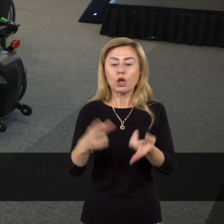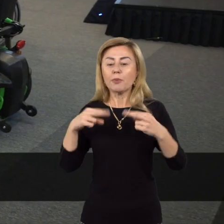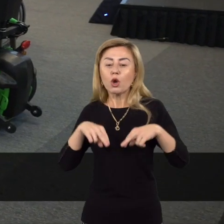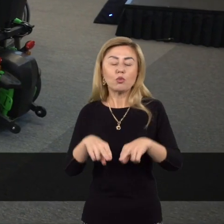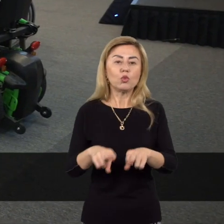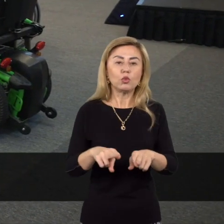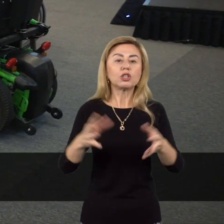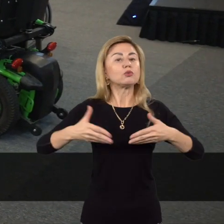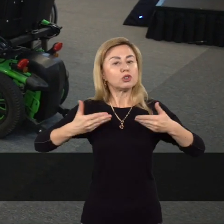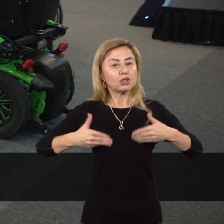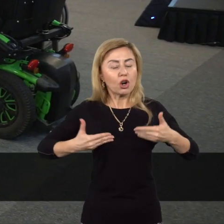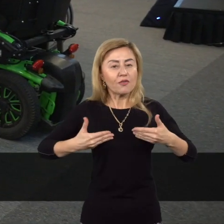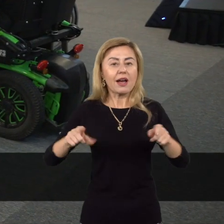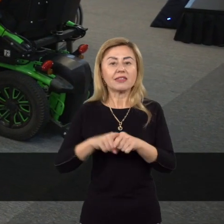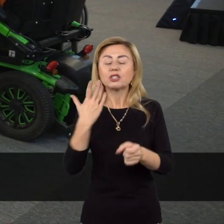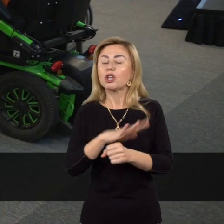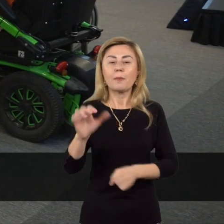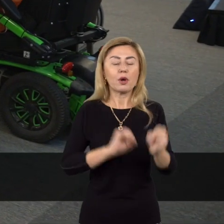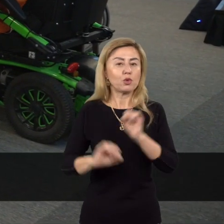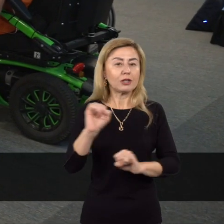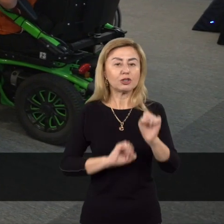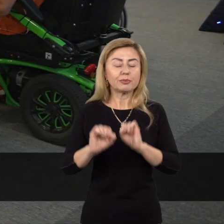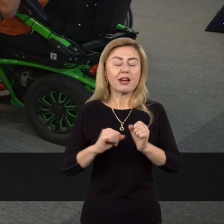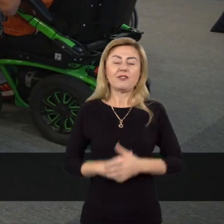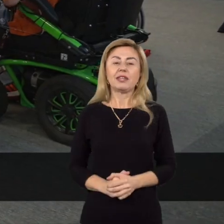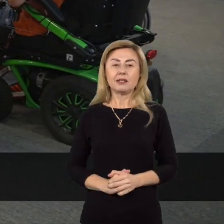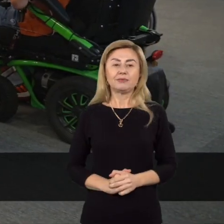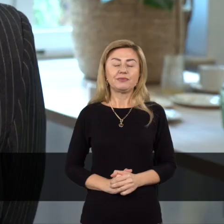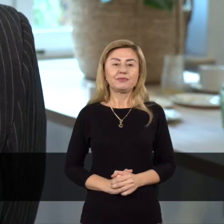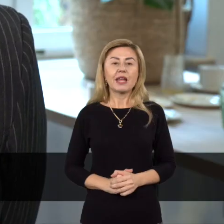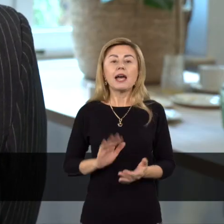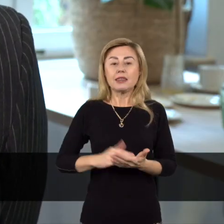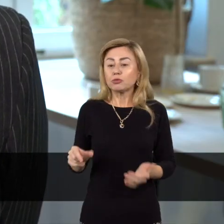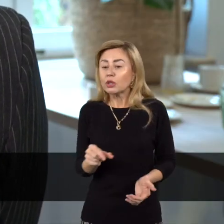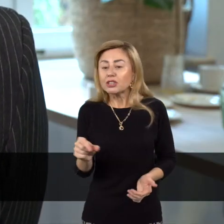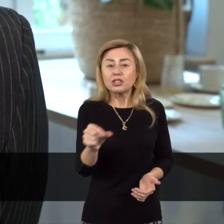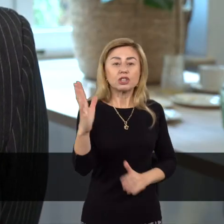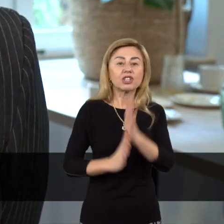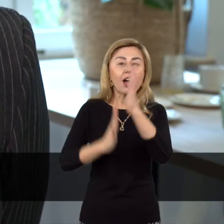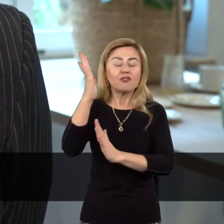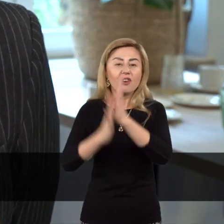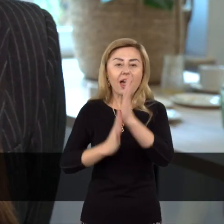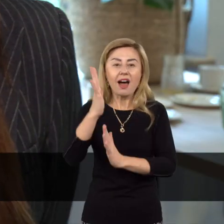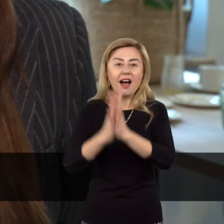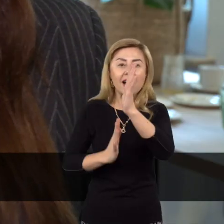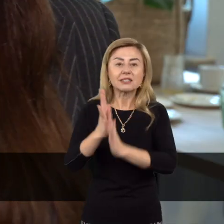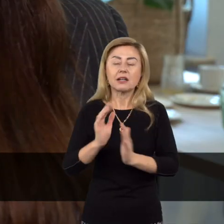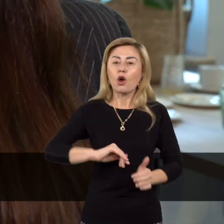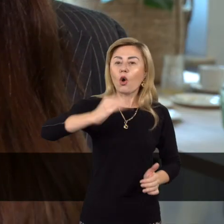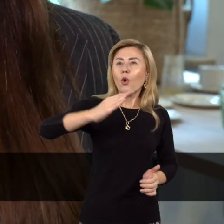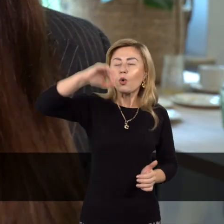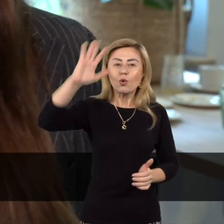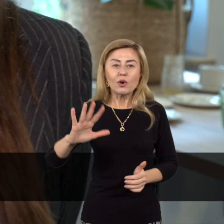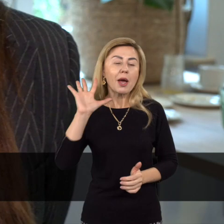udział osoby pełnosprawne i z niepełnosprawnościami. Ścieżka w lesie, polna droga, a nawet góry, jak się